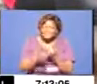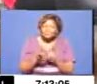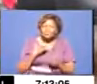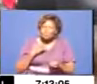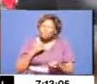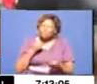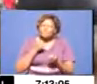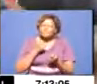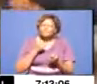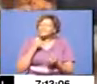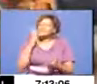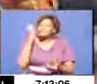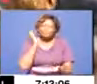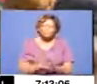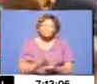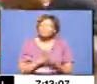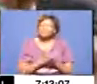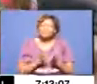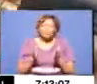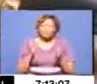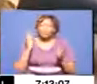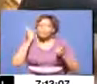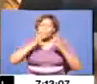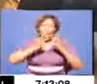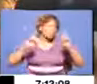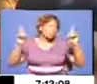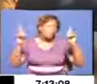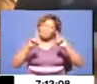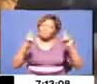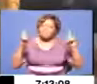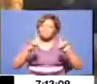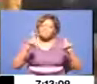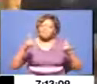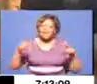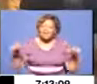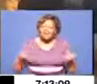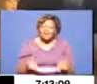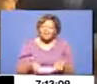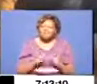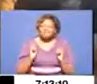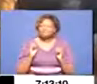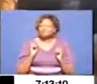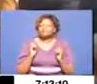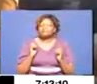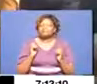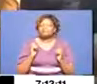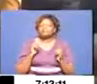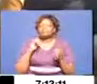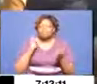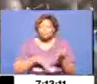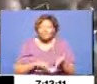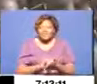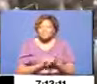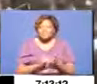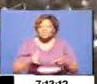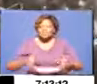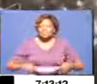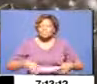niwahakikishe msifadhaike na jambo lolote. Nia yetu ni kuhakikisha vijana wanapata